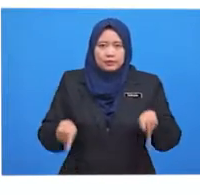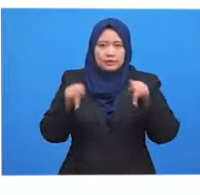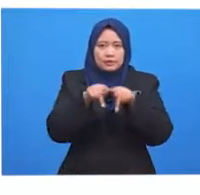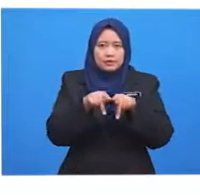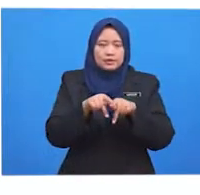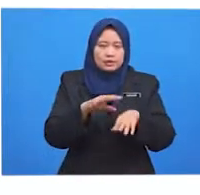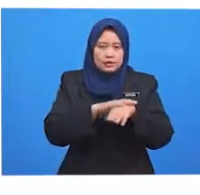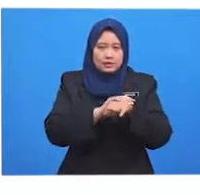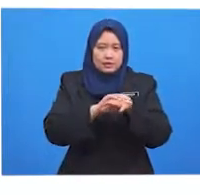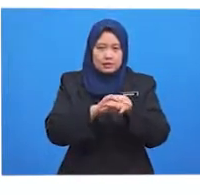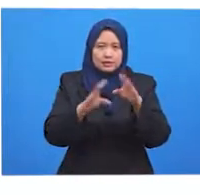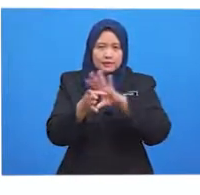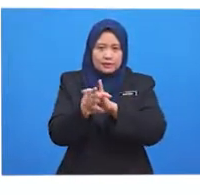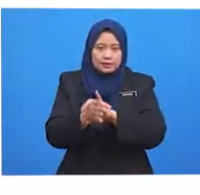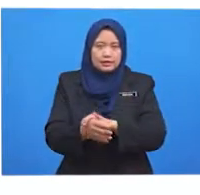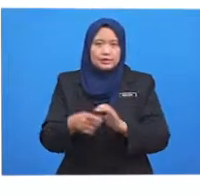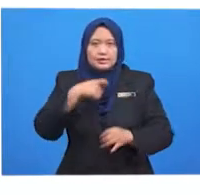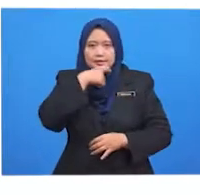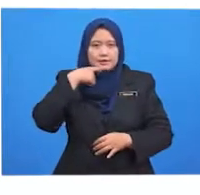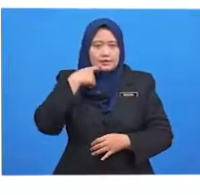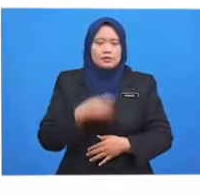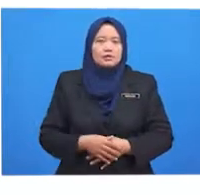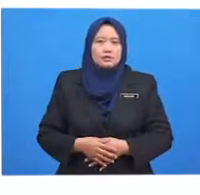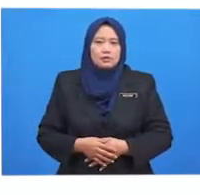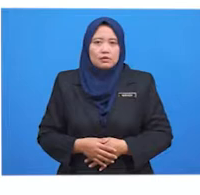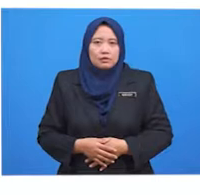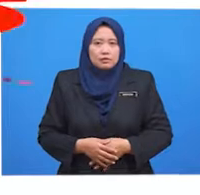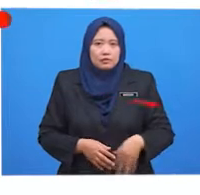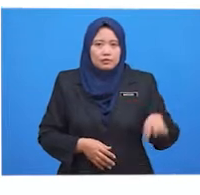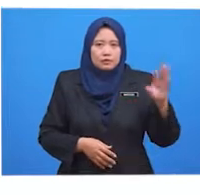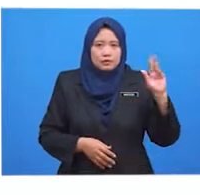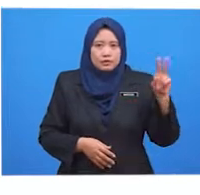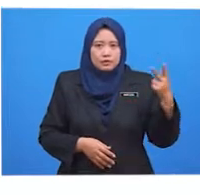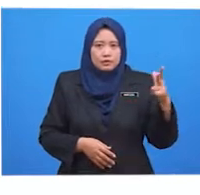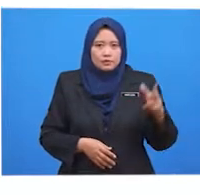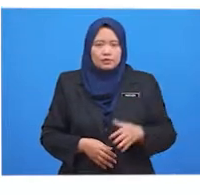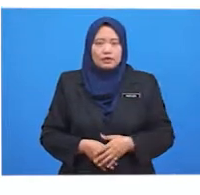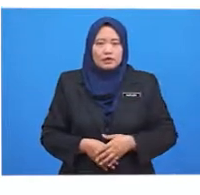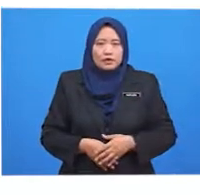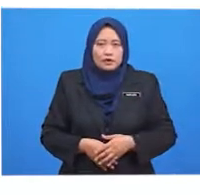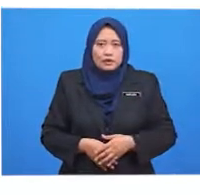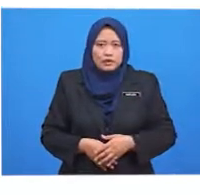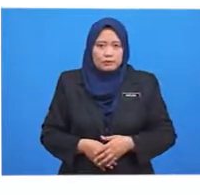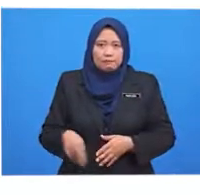Kurangkan laras ke sifar sebelum tutup suis. 13.